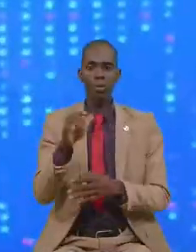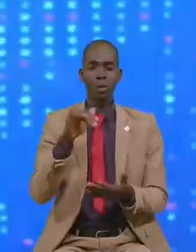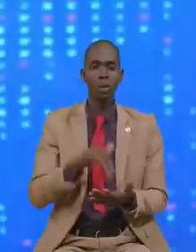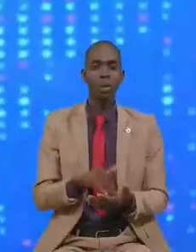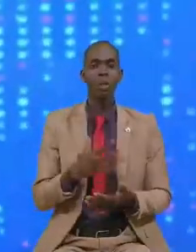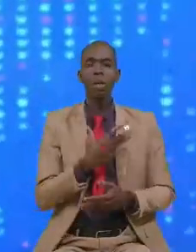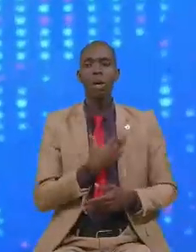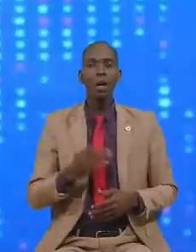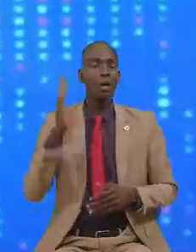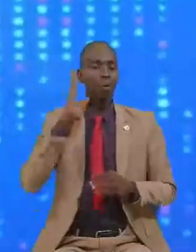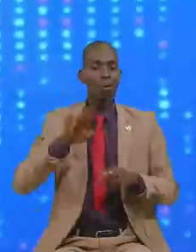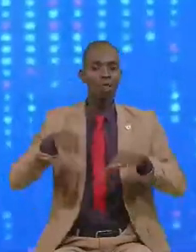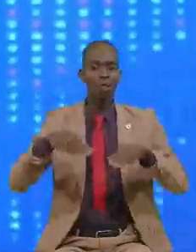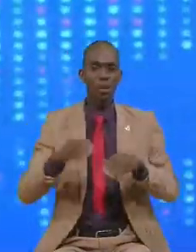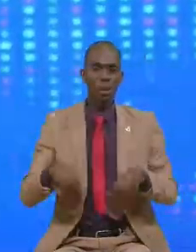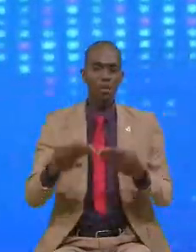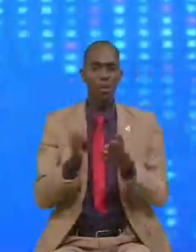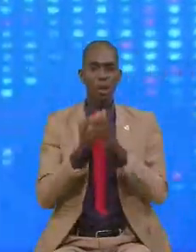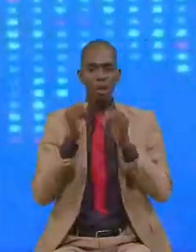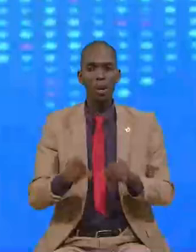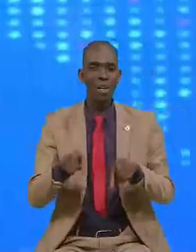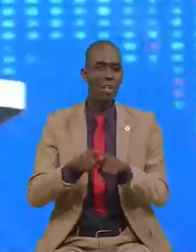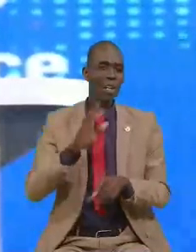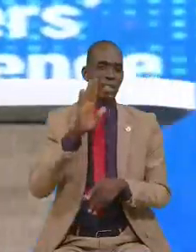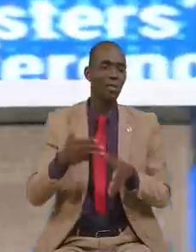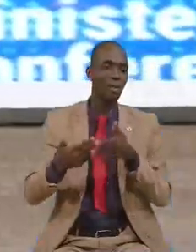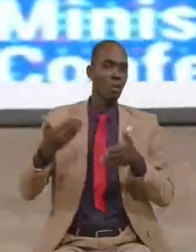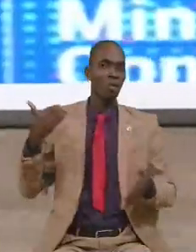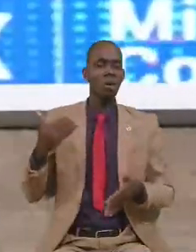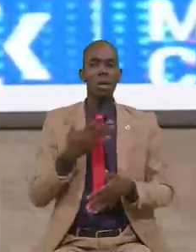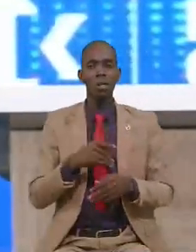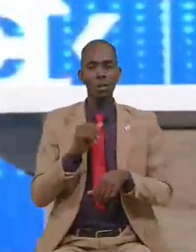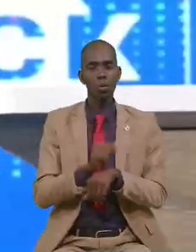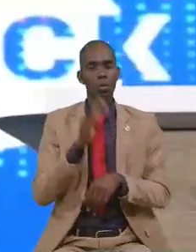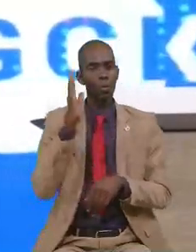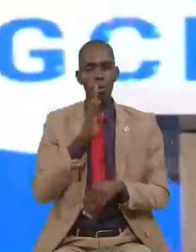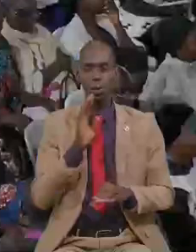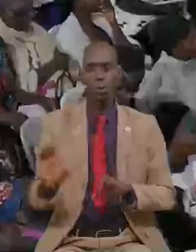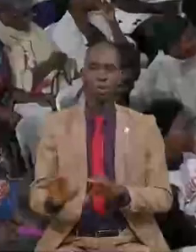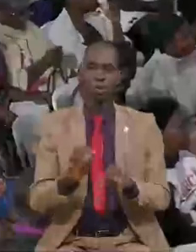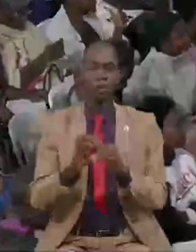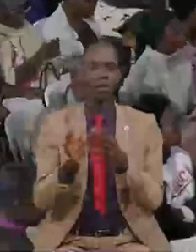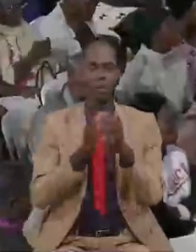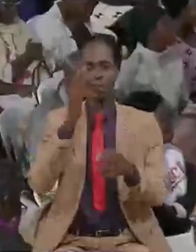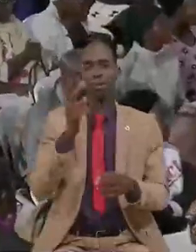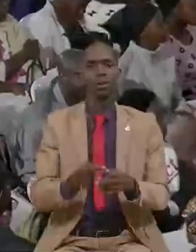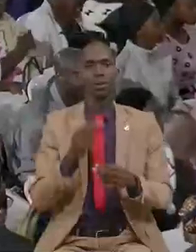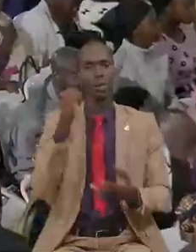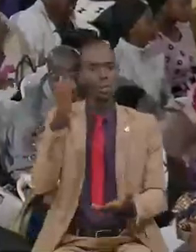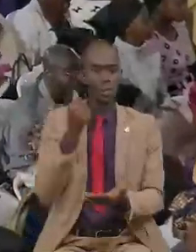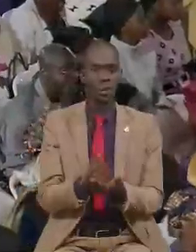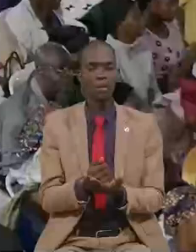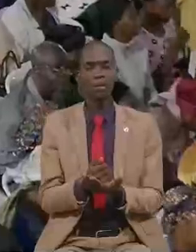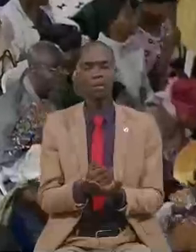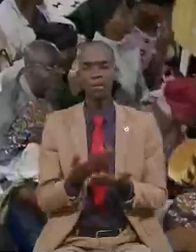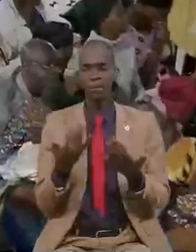de puissance comme jamais par le passé et l'œuvre sera accomplie au nom de Jésus. Je vais vous dire